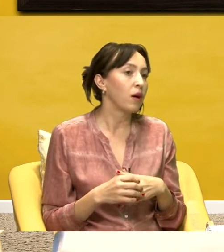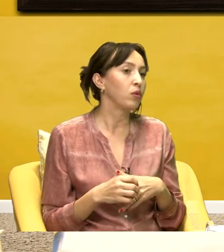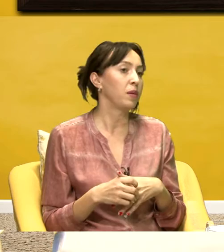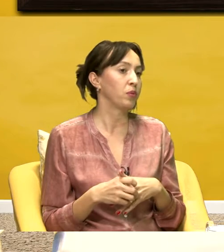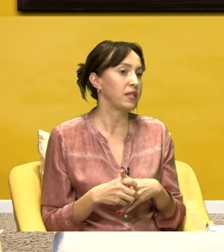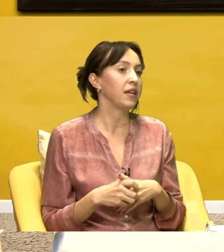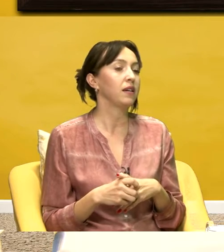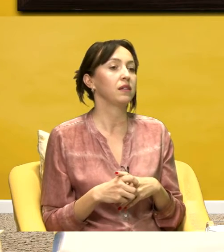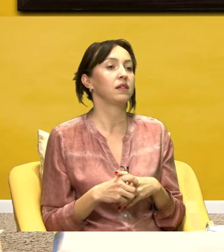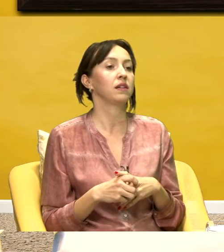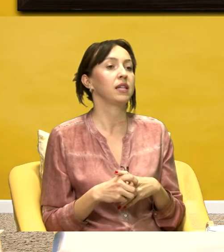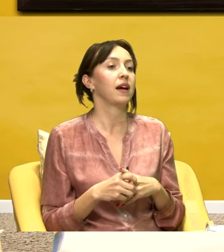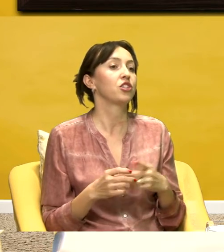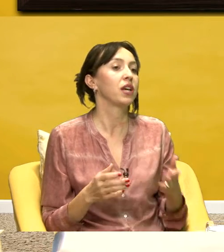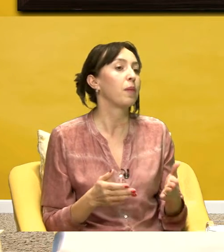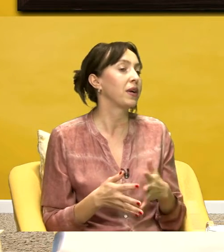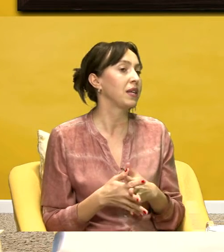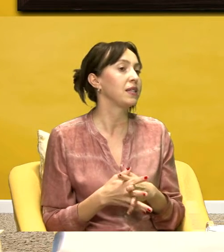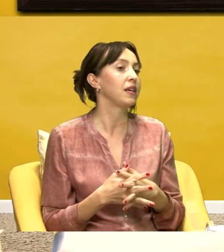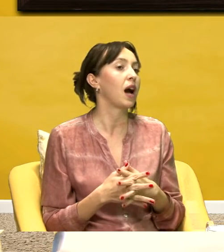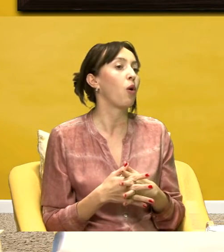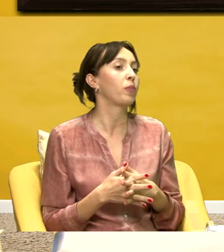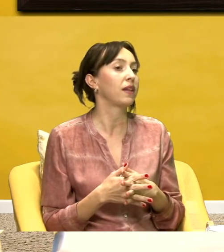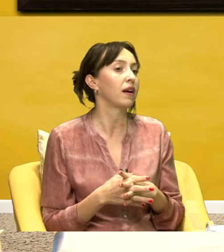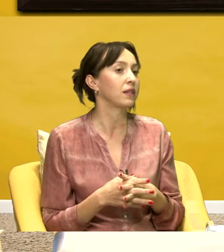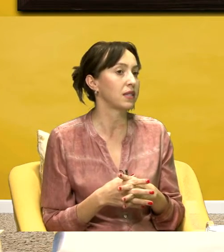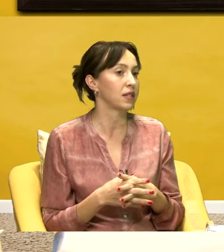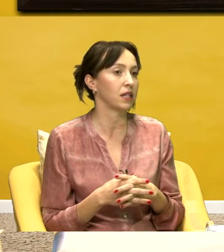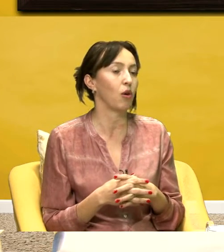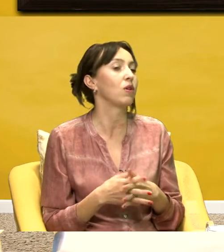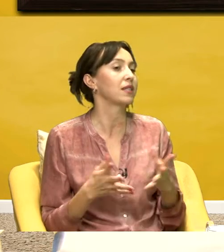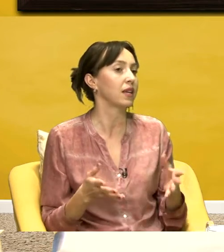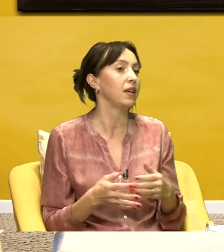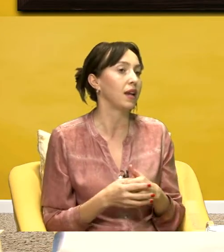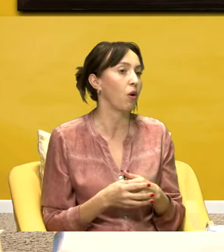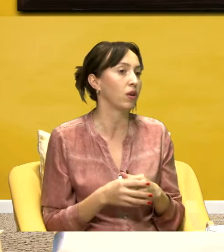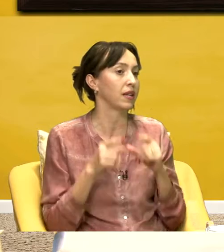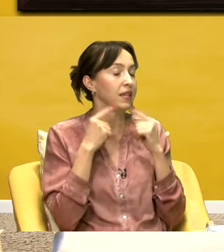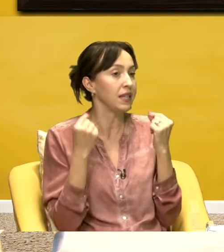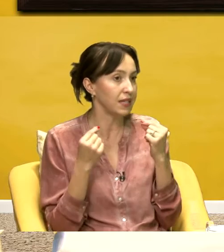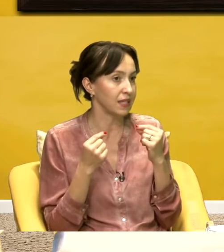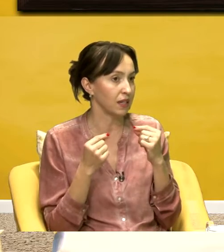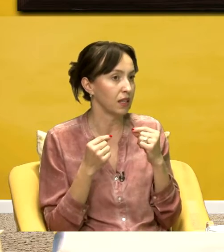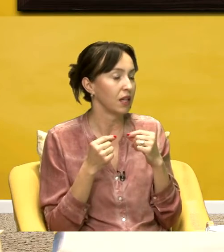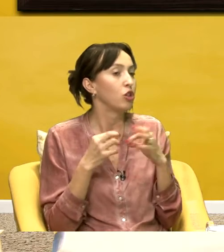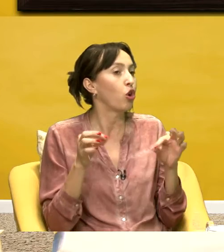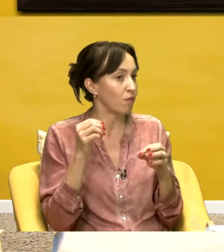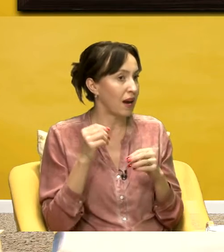Spune că aude puțin, de aceea părinții au optat să o înscrie la o